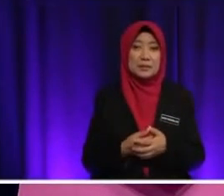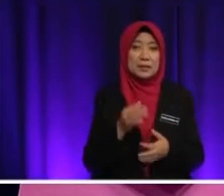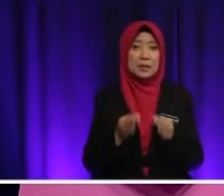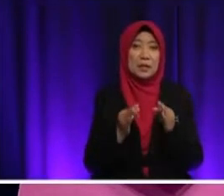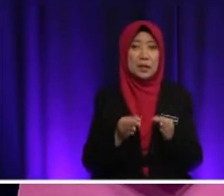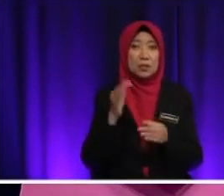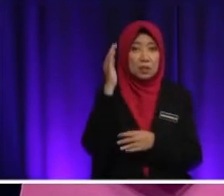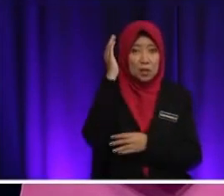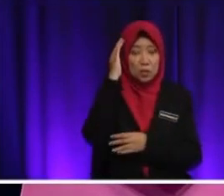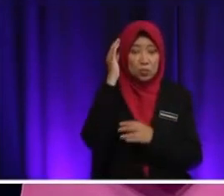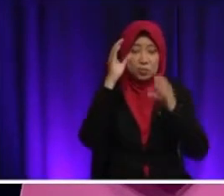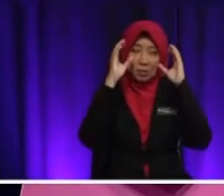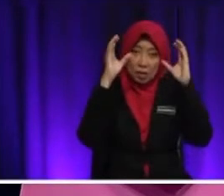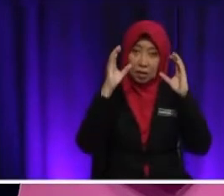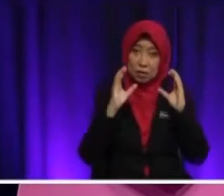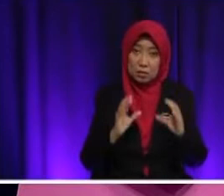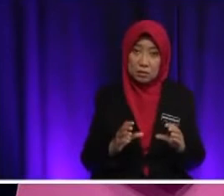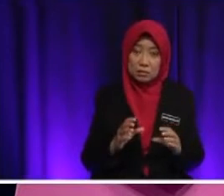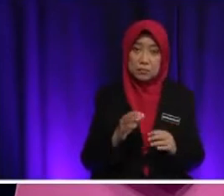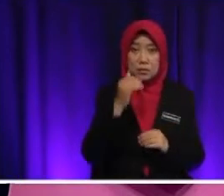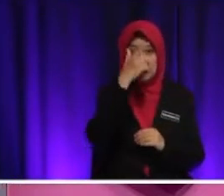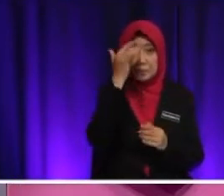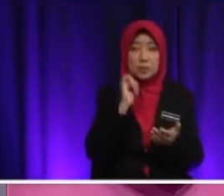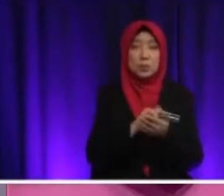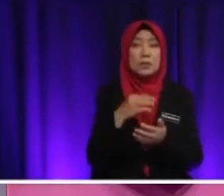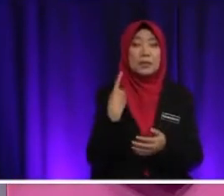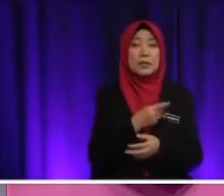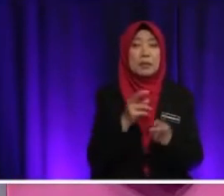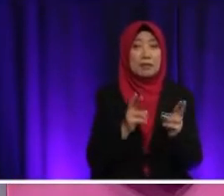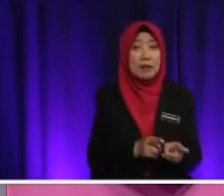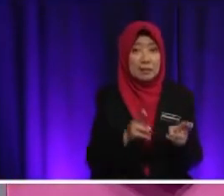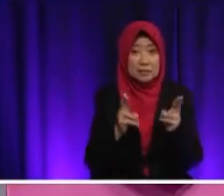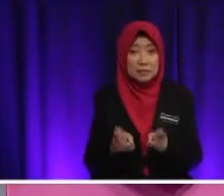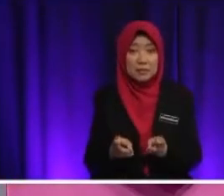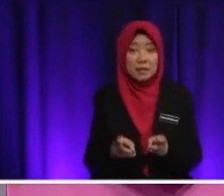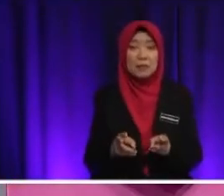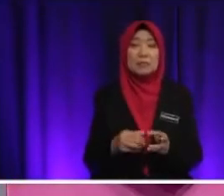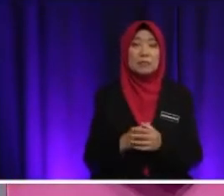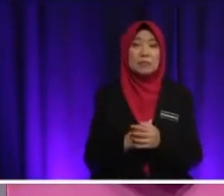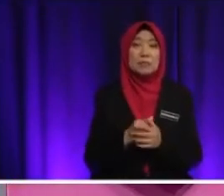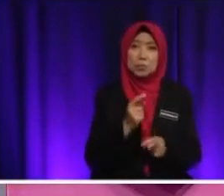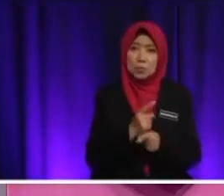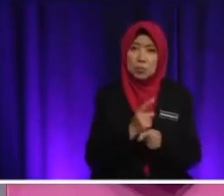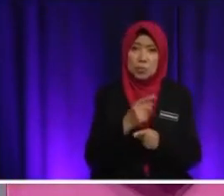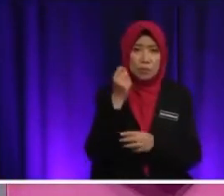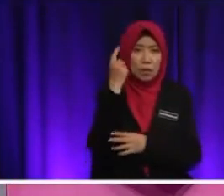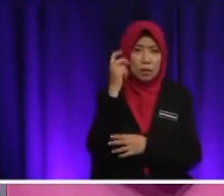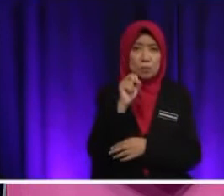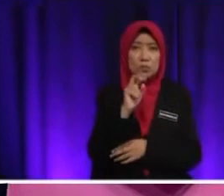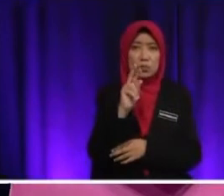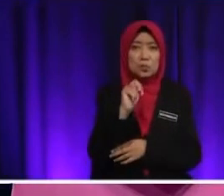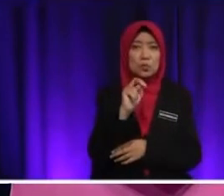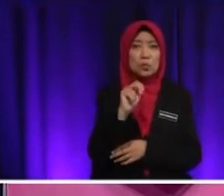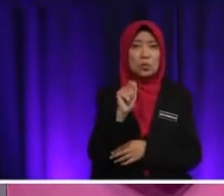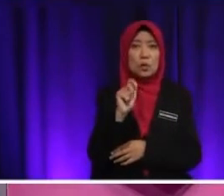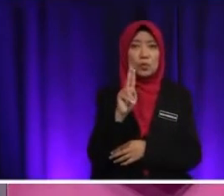punya strategi dia ustaz. Ya, sebab itu kita sebut dah tadi. Kita merancang strategi kan? Merancang strategi. Bila kita faham sunnatullah, kita kena plan.